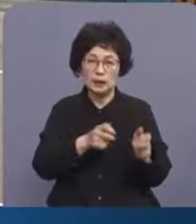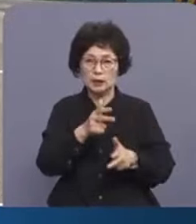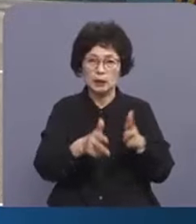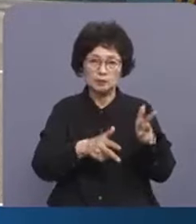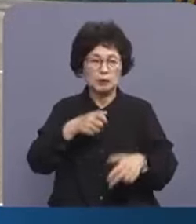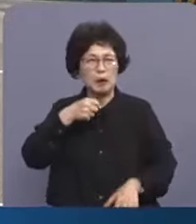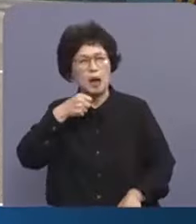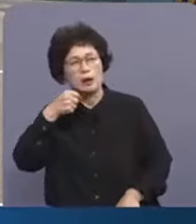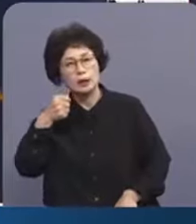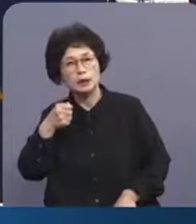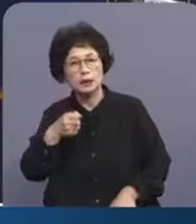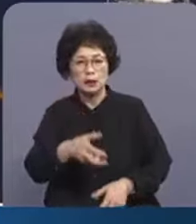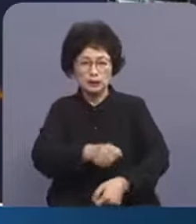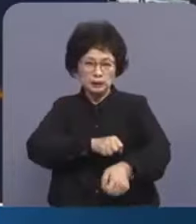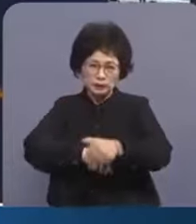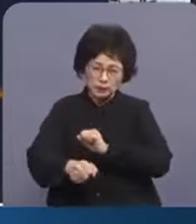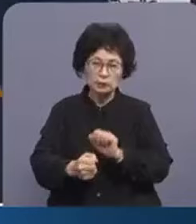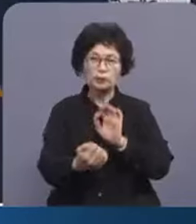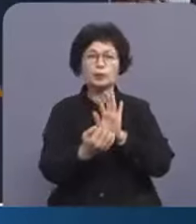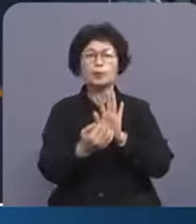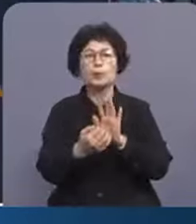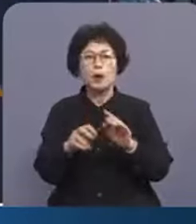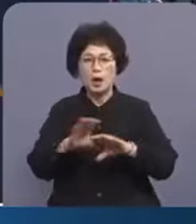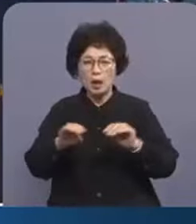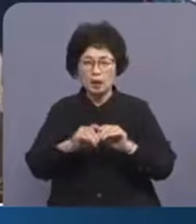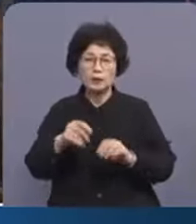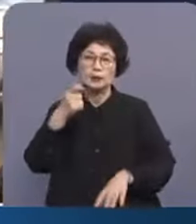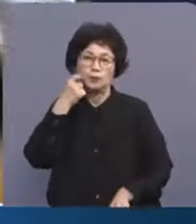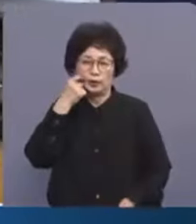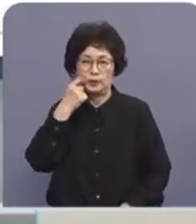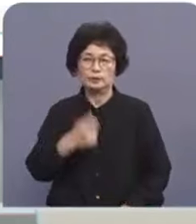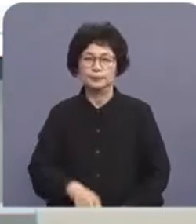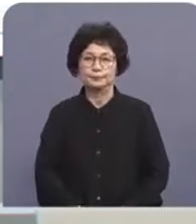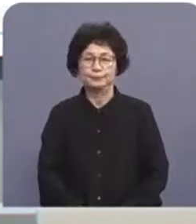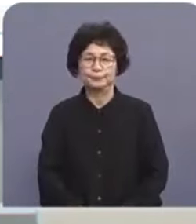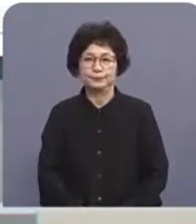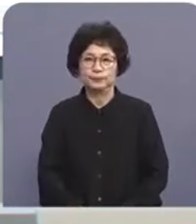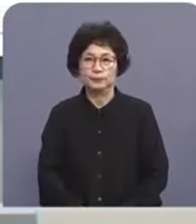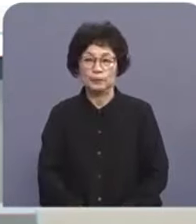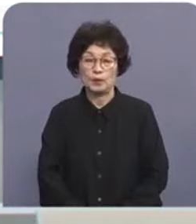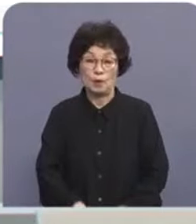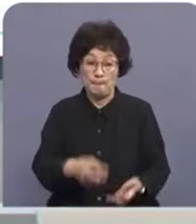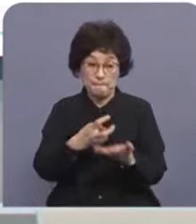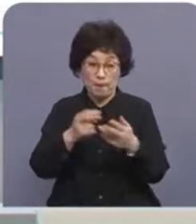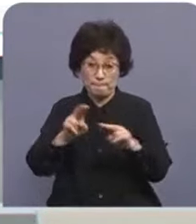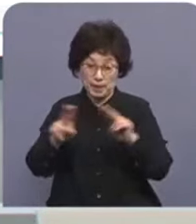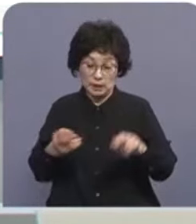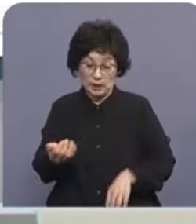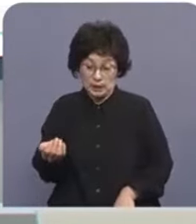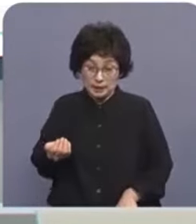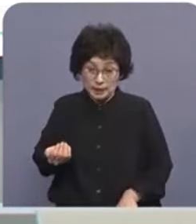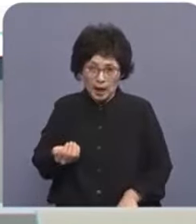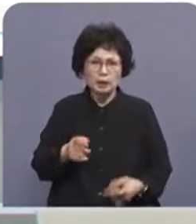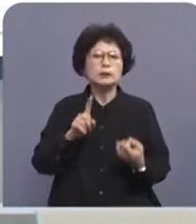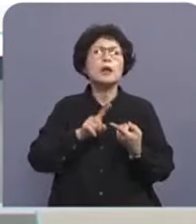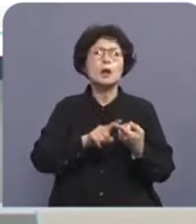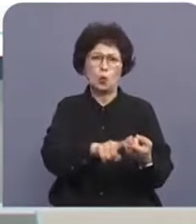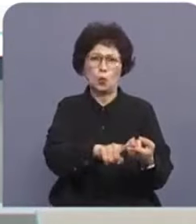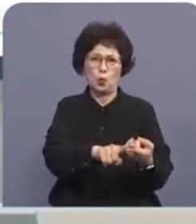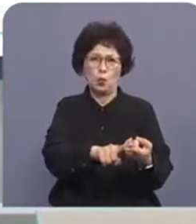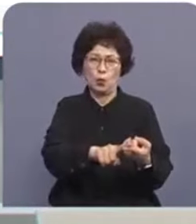끌려다니는 등 적극적으로 대체하지 못했다는 비판이 제기되고 있습니다 그러니까이 제도 폐지 이전의 협약은 유지가 되고